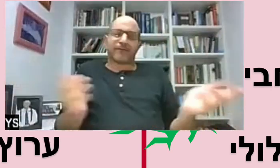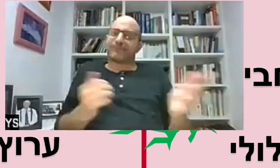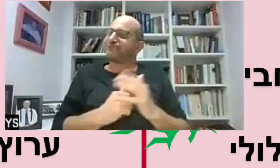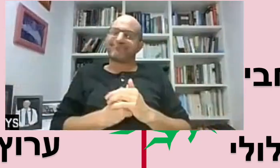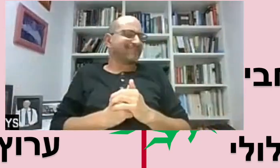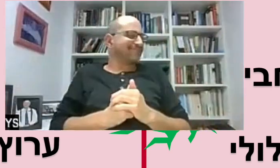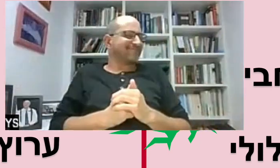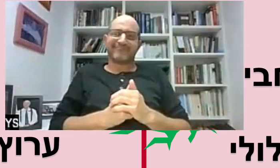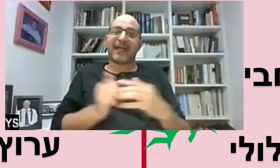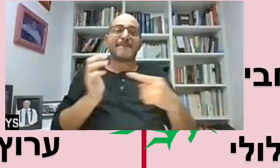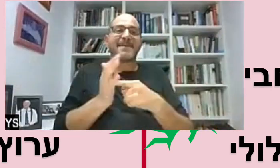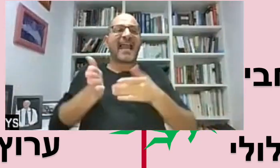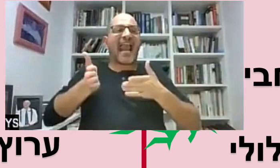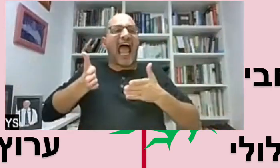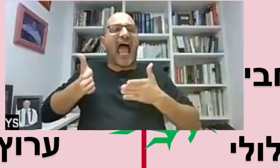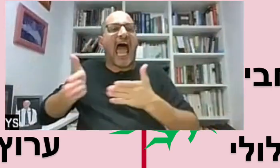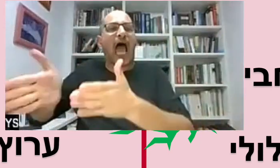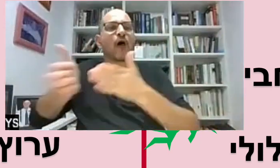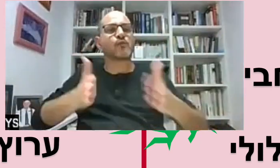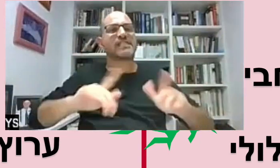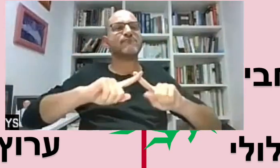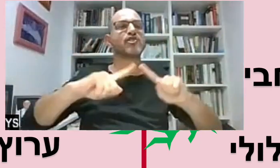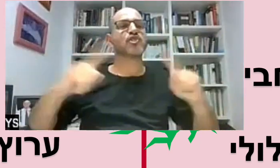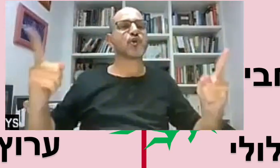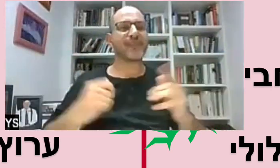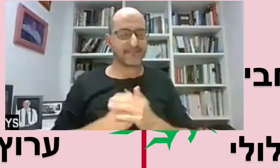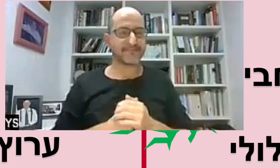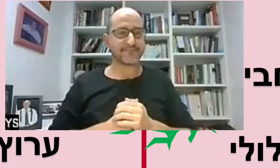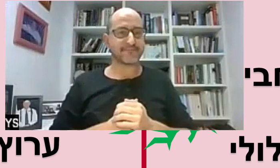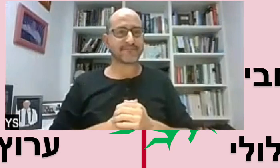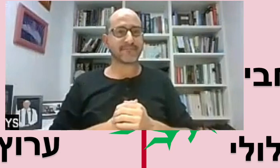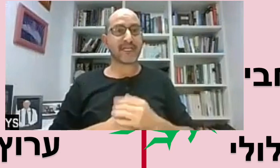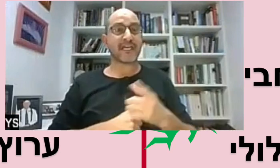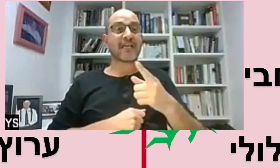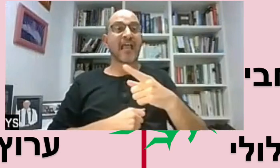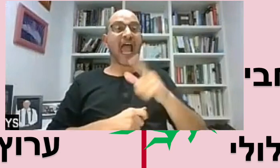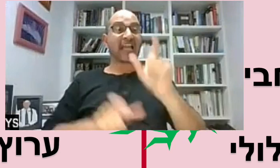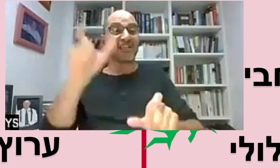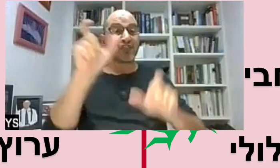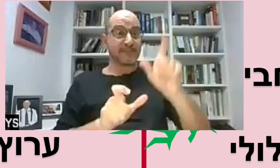אמור להיות אותו דבר, אותו תחביר, אבל לא. בגלל שהערוצים הם שונים.